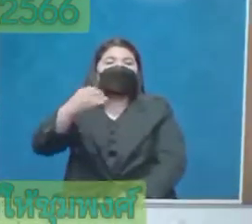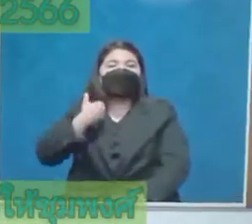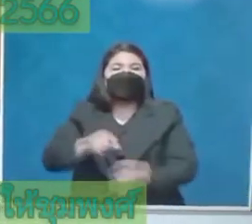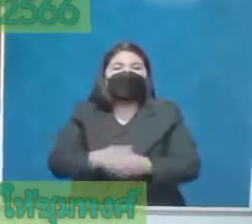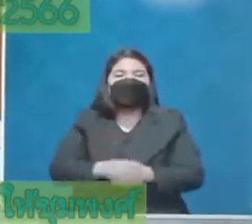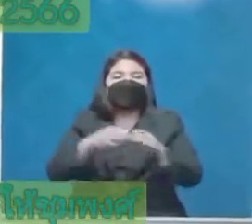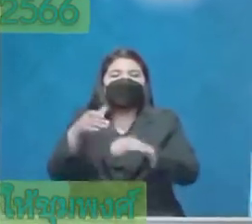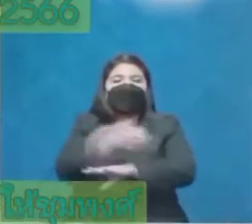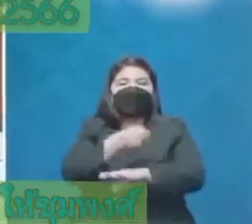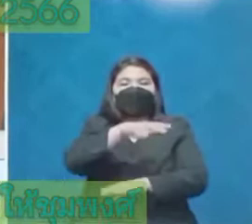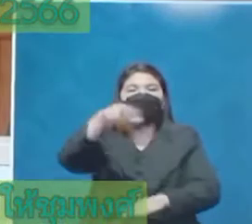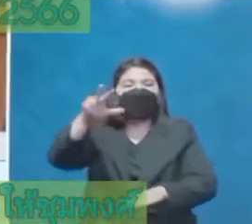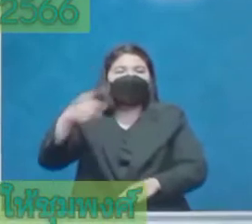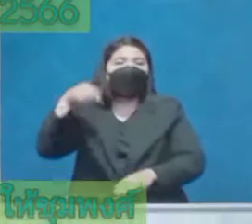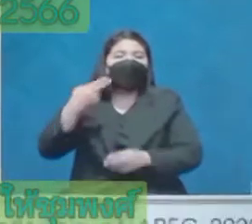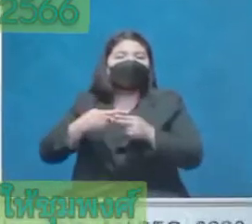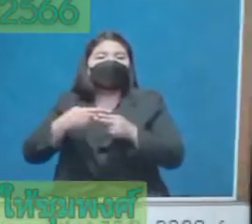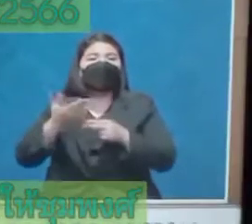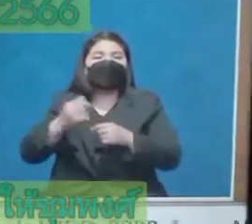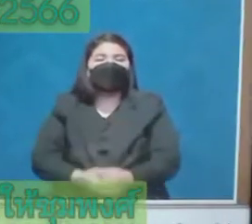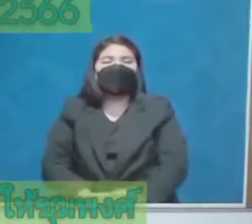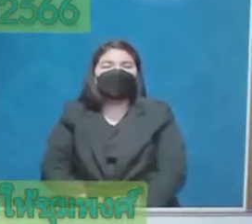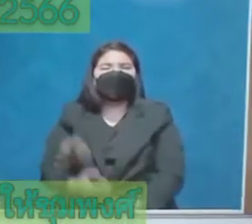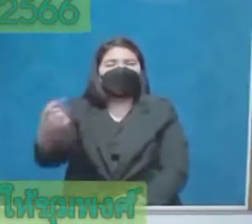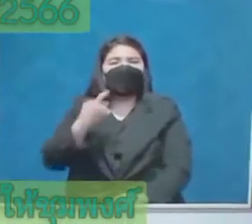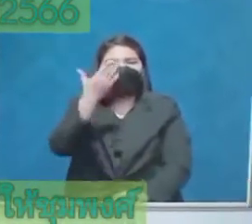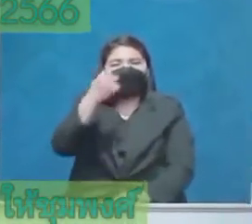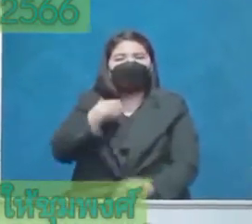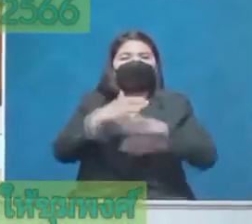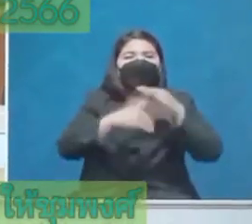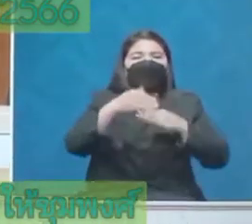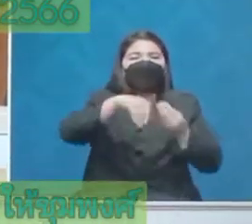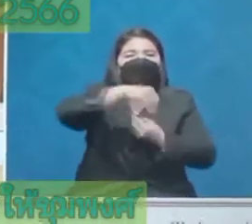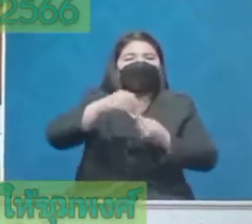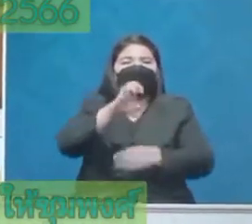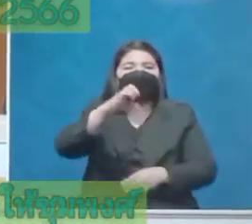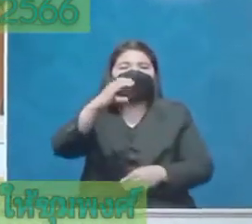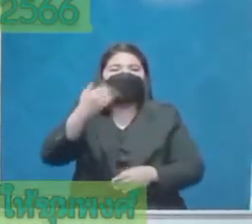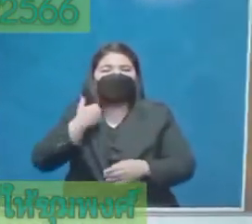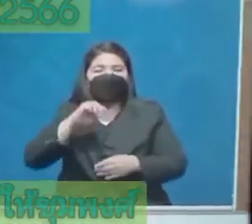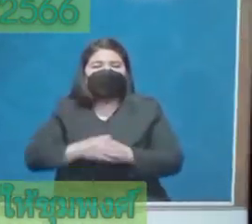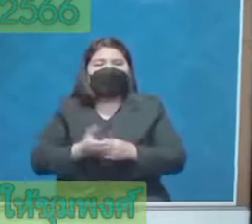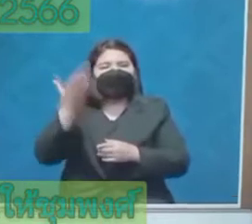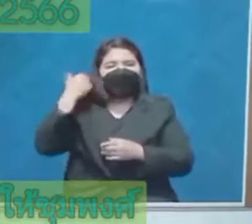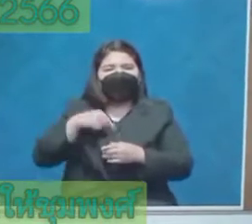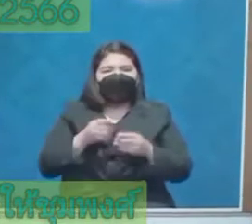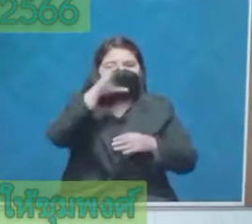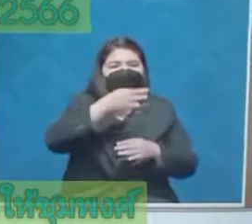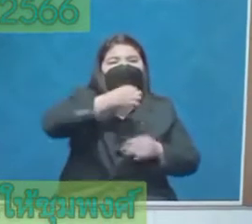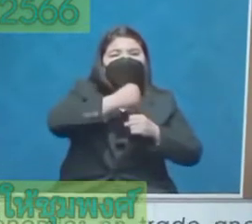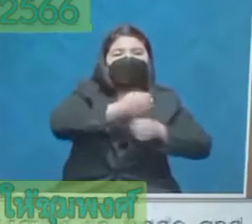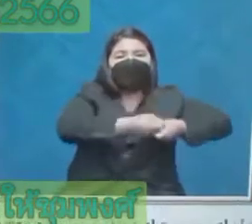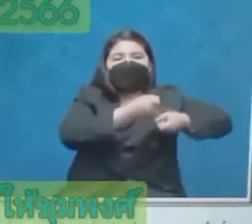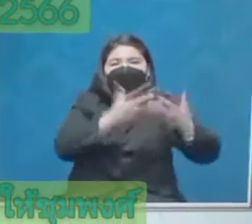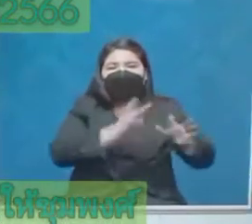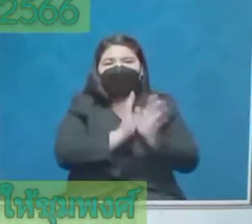พระเพื่อไทยนางมนพรเจริญศรีถามว่าการพัฒนาโครงการธุรกิจ EEC เป็นการเอาดินสปปแต่เดินไปที่ทำมาหากินหาเลี้ยงชีพของเกษตรกร